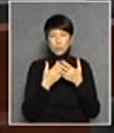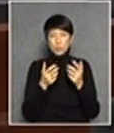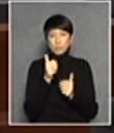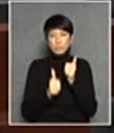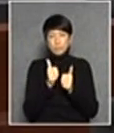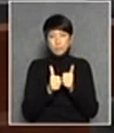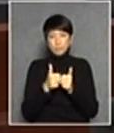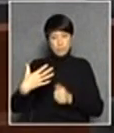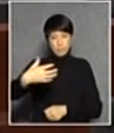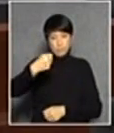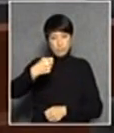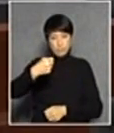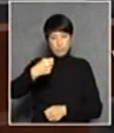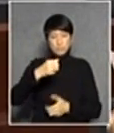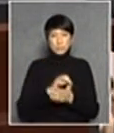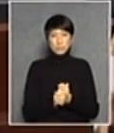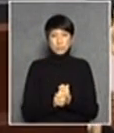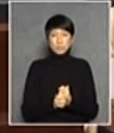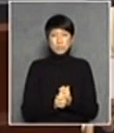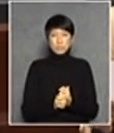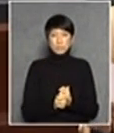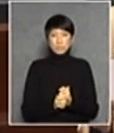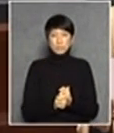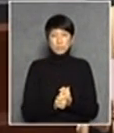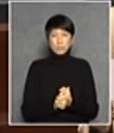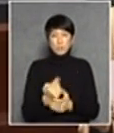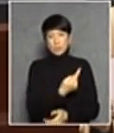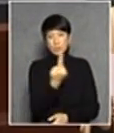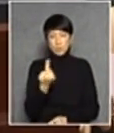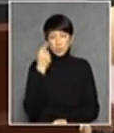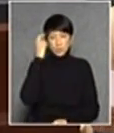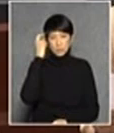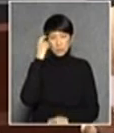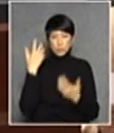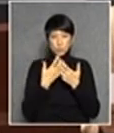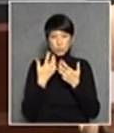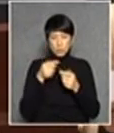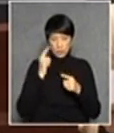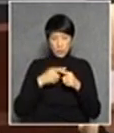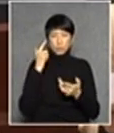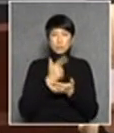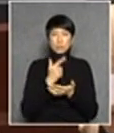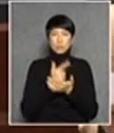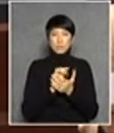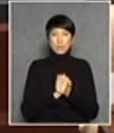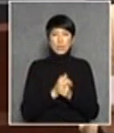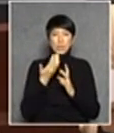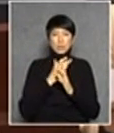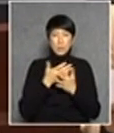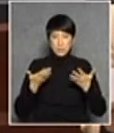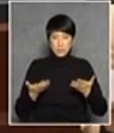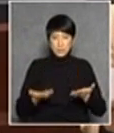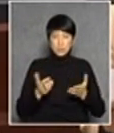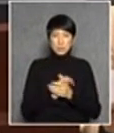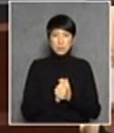權，係嘛？即係眾所周知咧，即係其實我哋數學即係非常之重要嘅，特別喺而家我